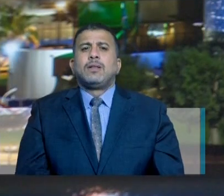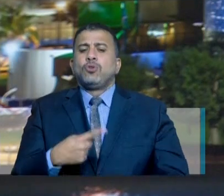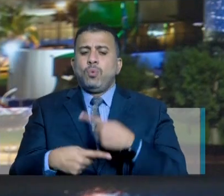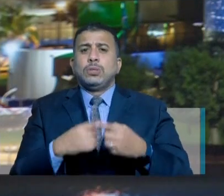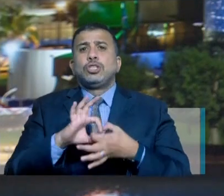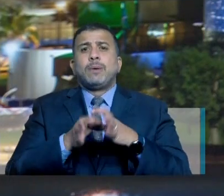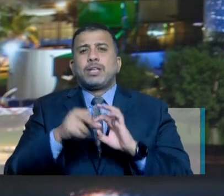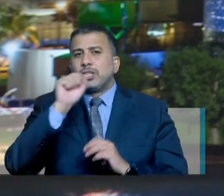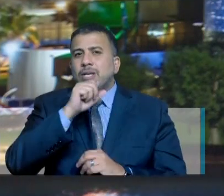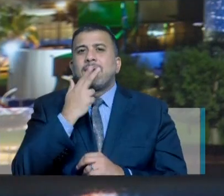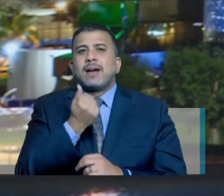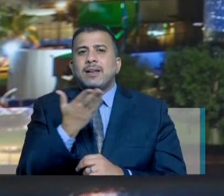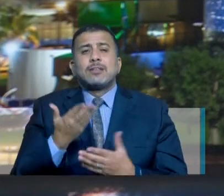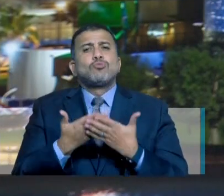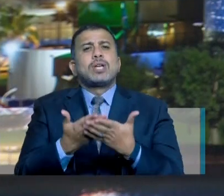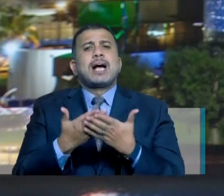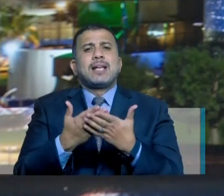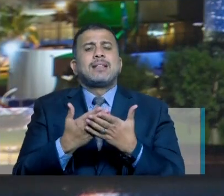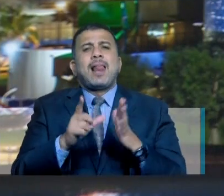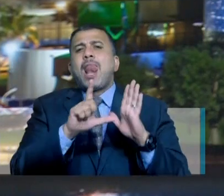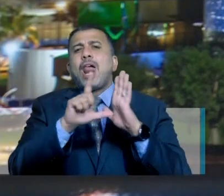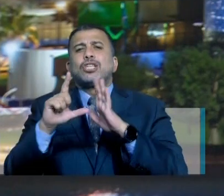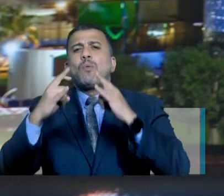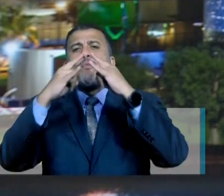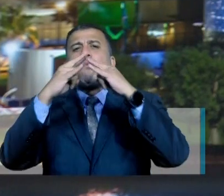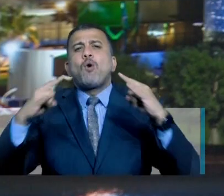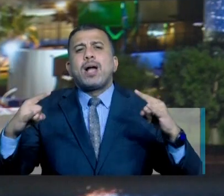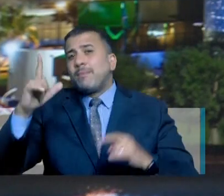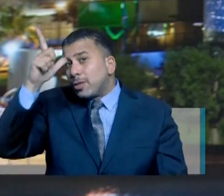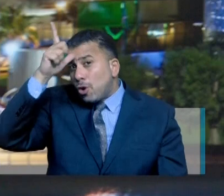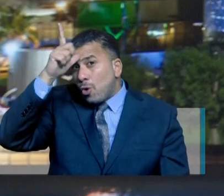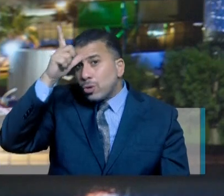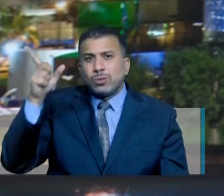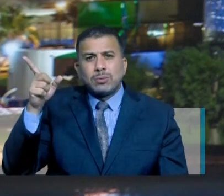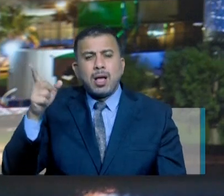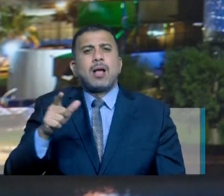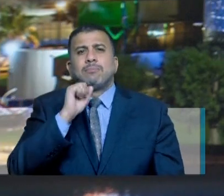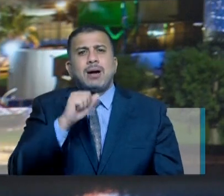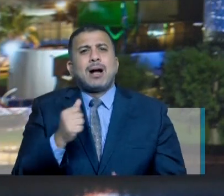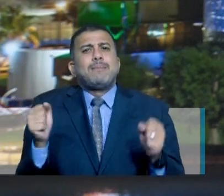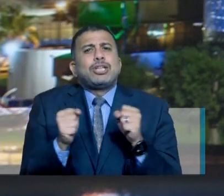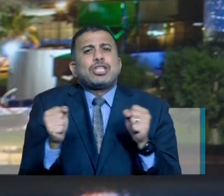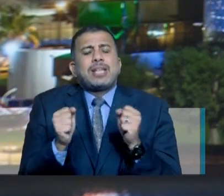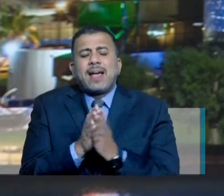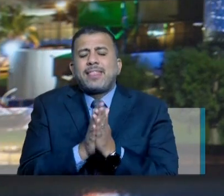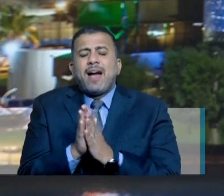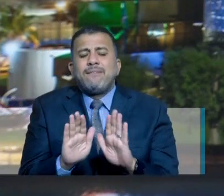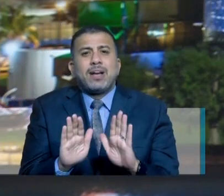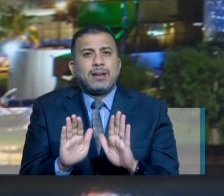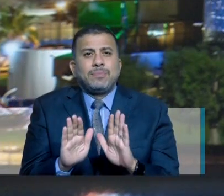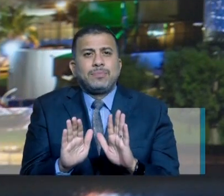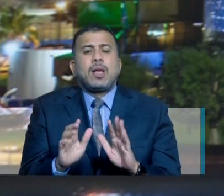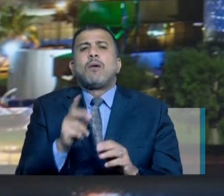تواصل جمعيه الشارقه الخيريه تقديم مساعداتها للاجئين في المخيمات الاردنيه ضمن حملتها